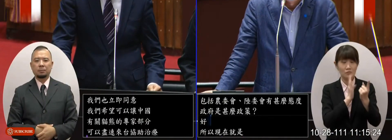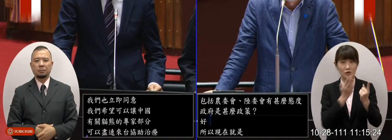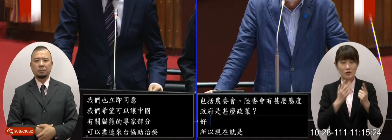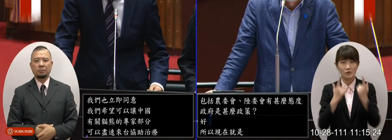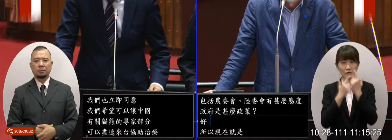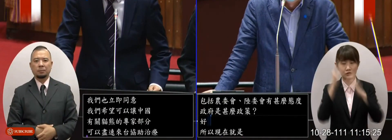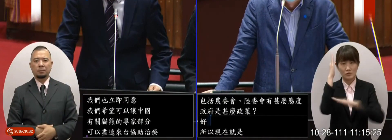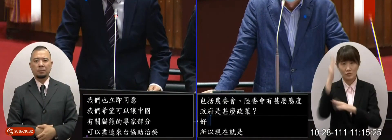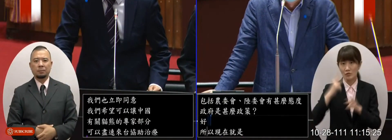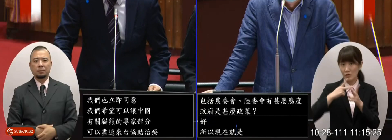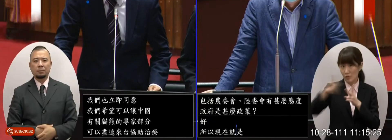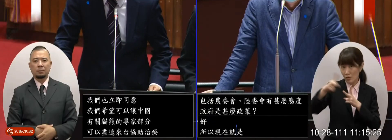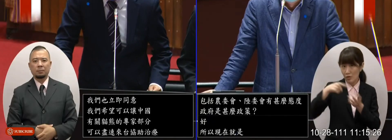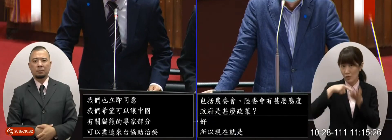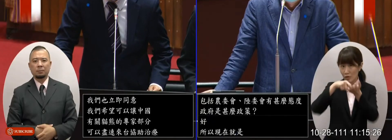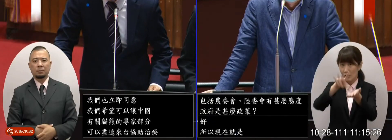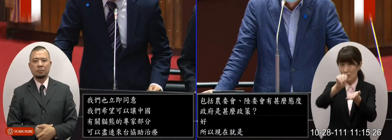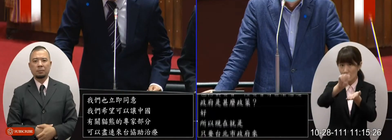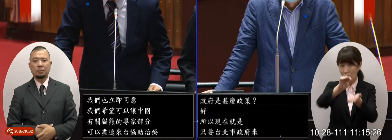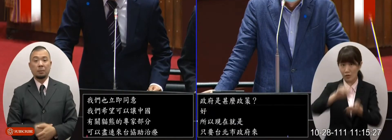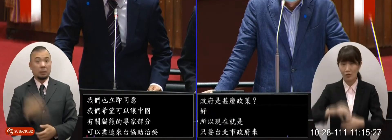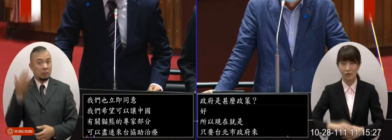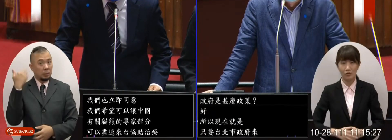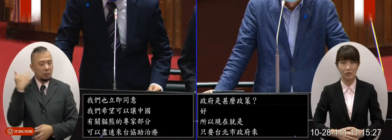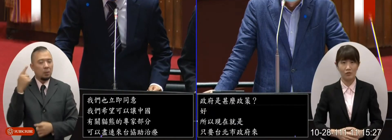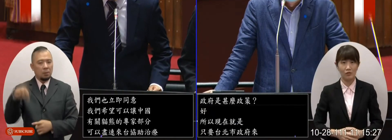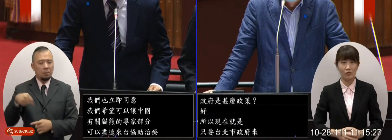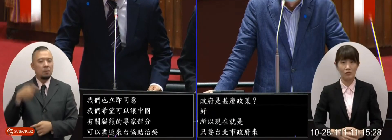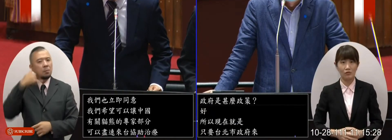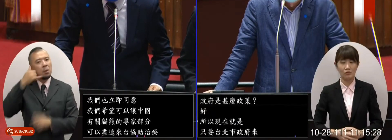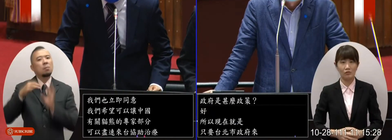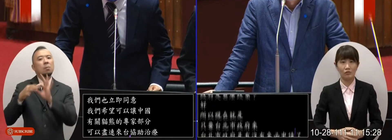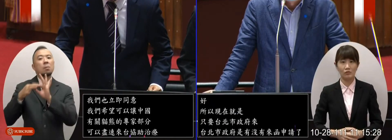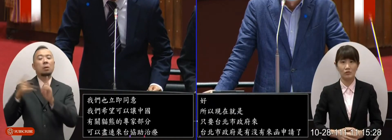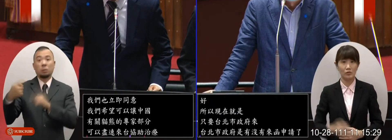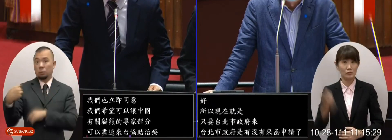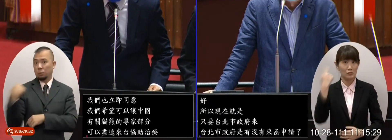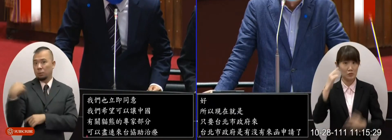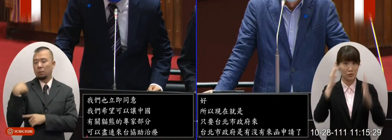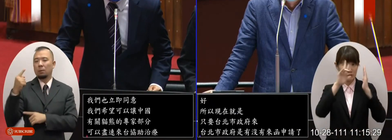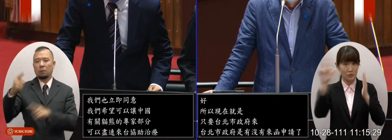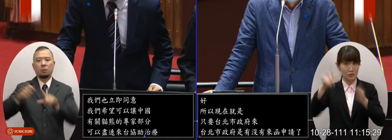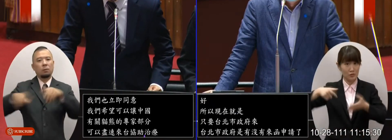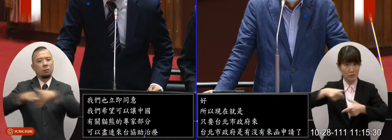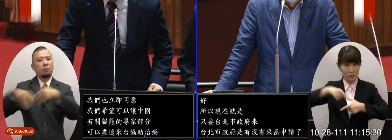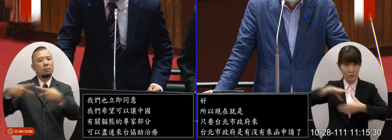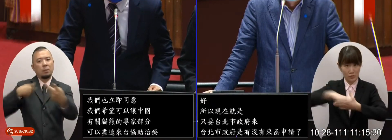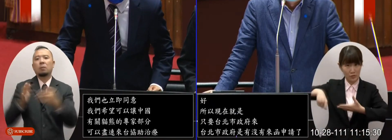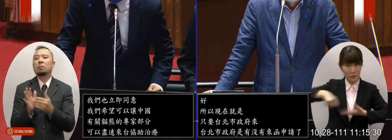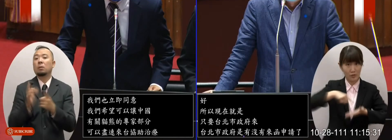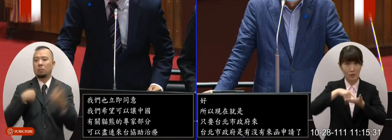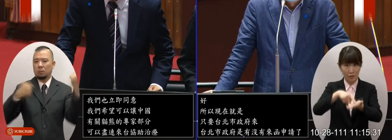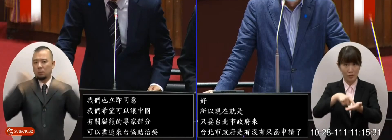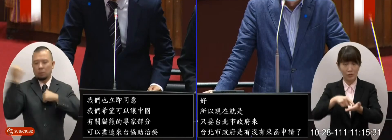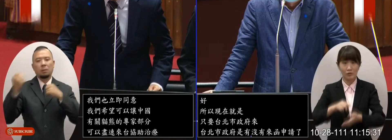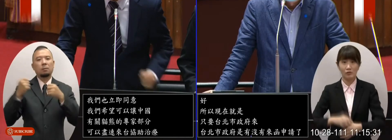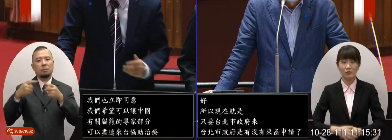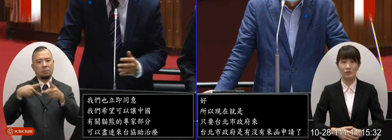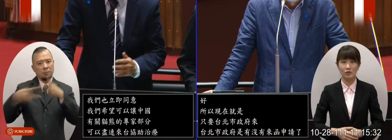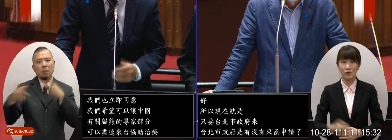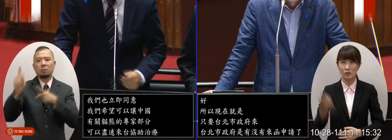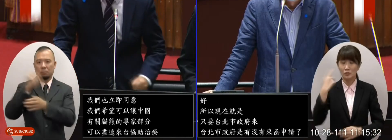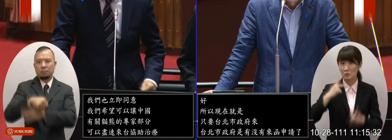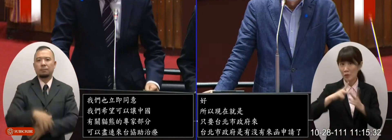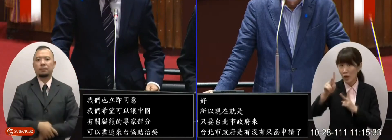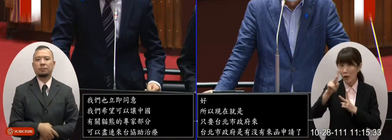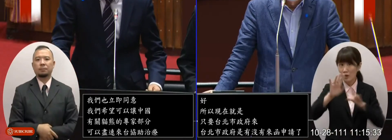函申请了？ 事先我们都有沟通，昨天正式来函， 昨天正式来函嘛， 我们早上已经回函同意，而且 昨天来函，